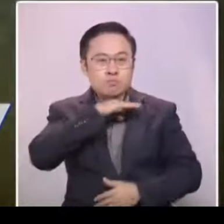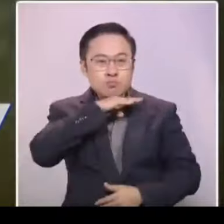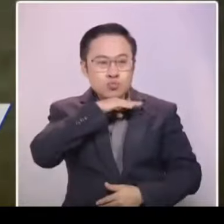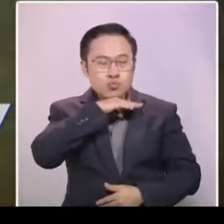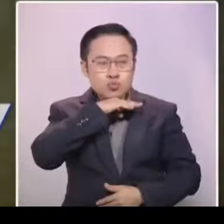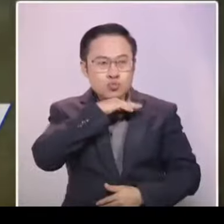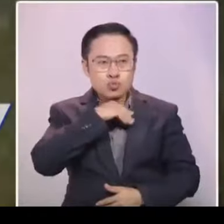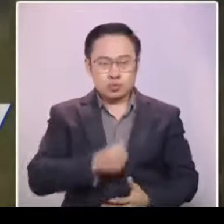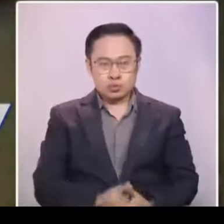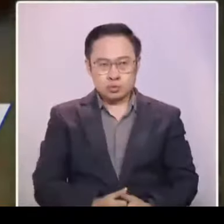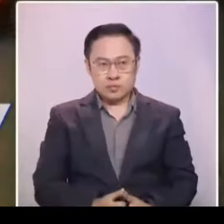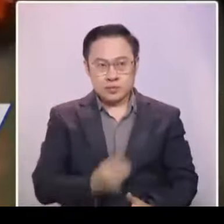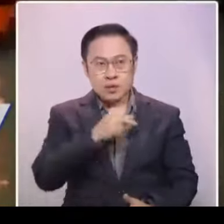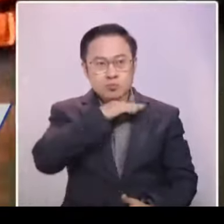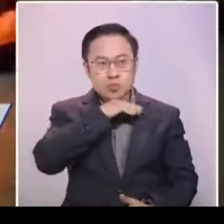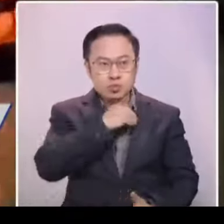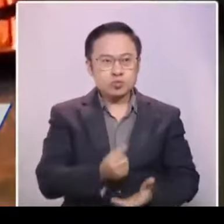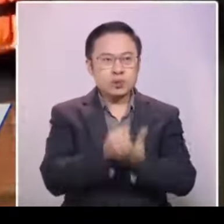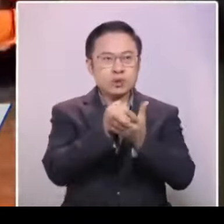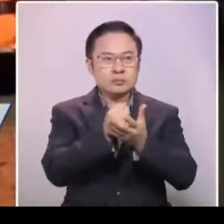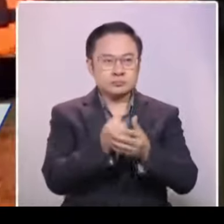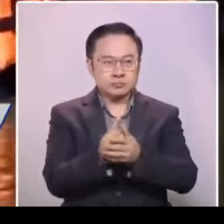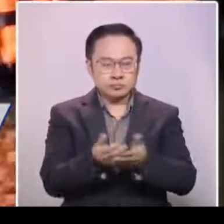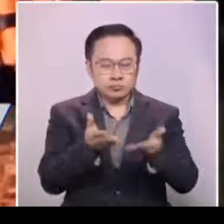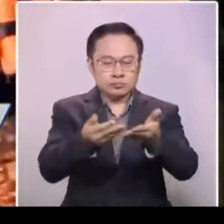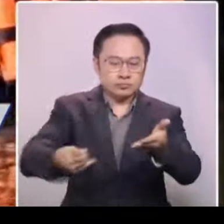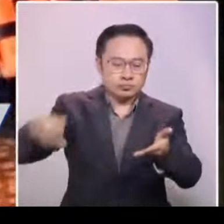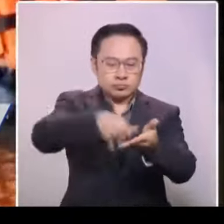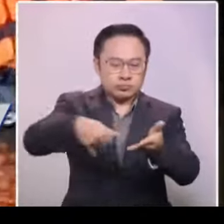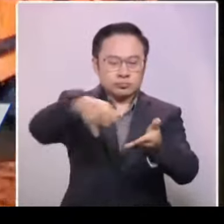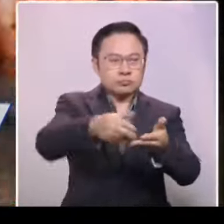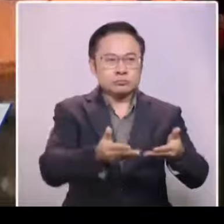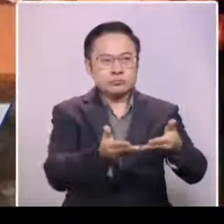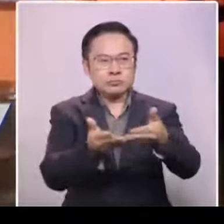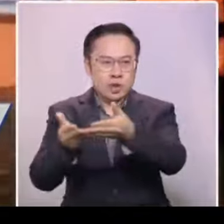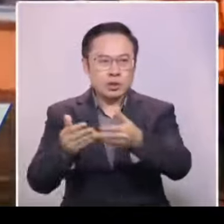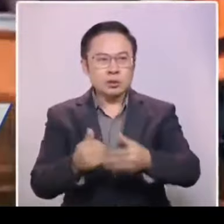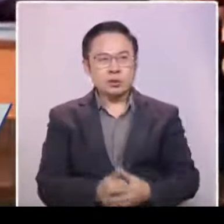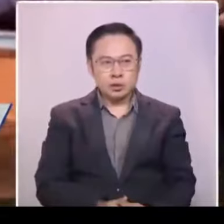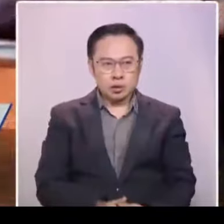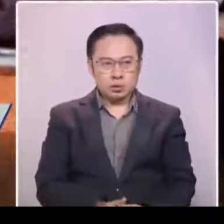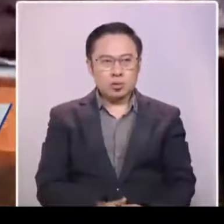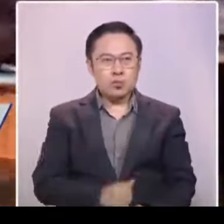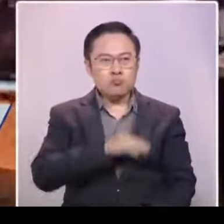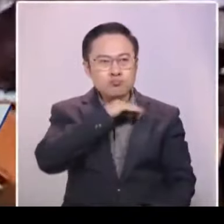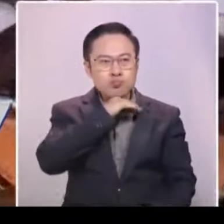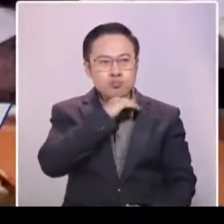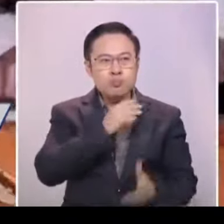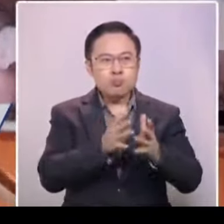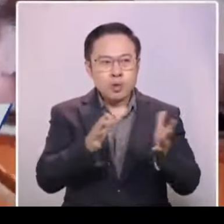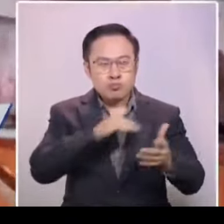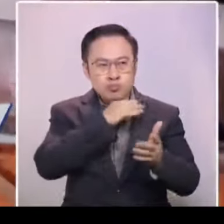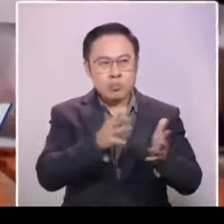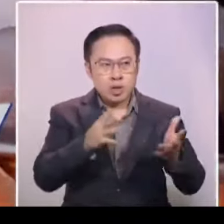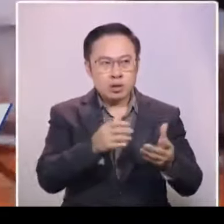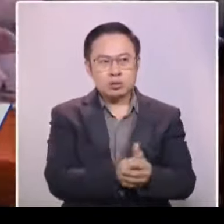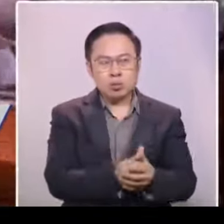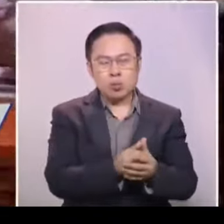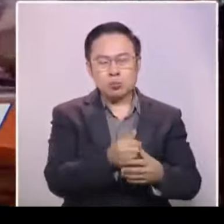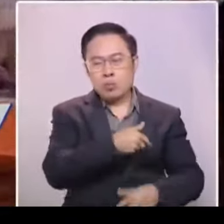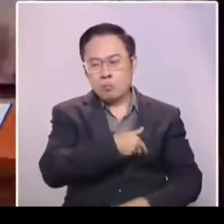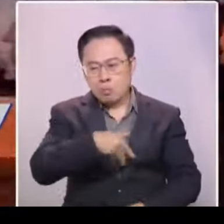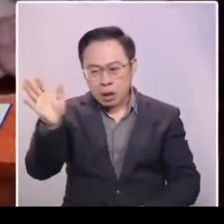ไว้บนที่สูงค่อยๆขนมาทีละไม่กี่ตัวเนี่ยแต่ว่าทั้งเล้าเนี่ยคุณผู้ชมหมูเยอะมากนะแล้วคิดดูว่าต้องขนกี่